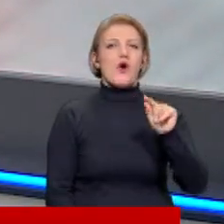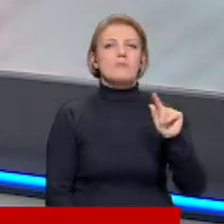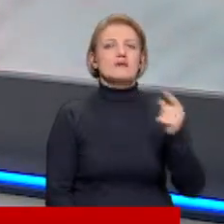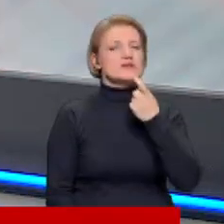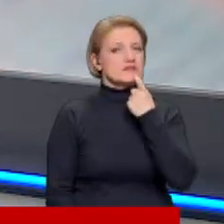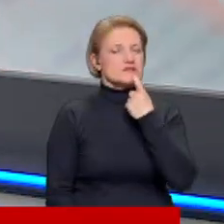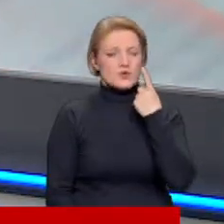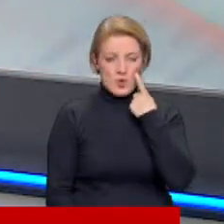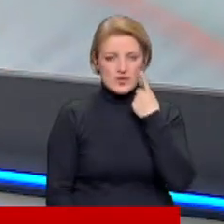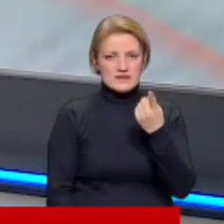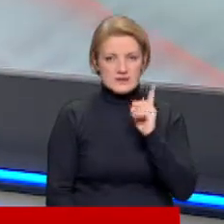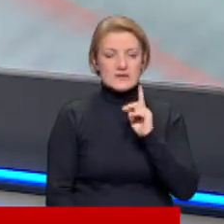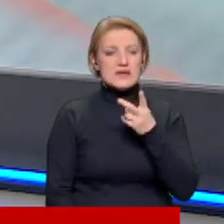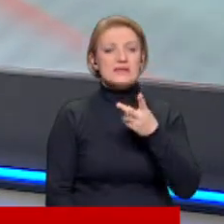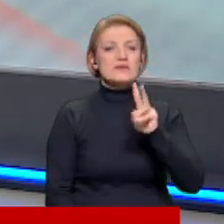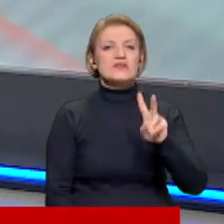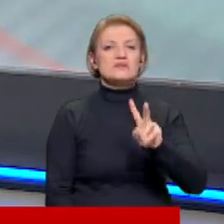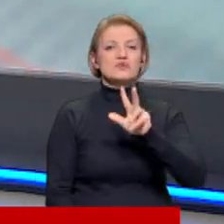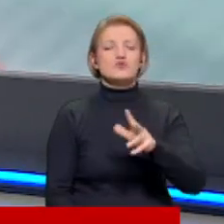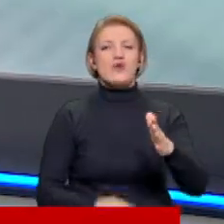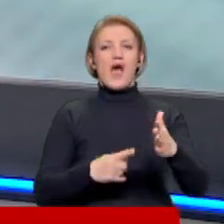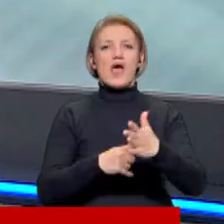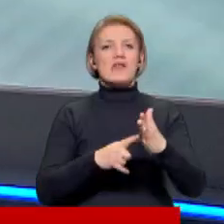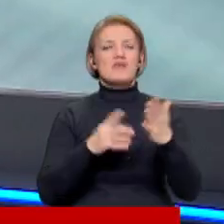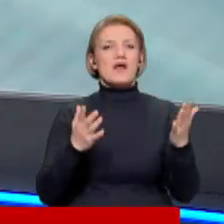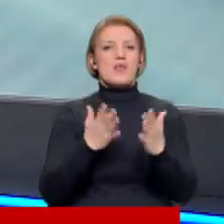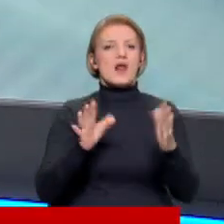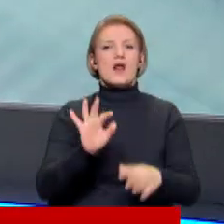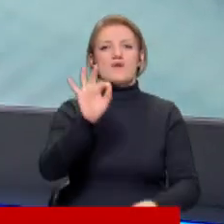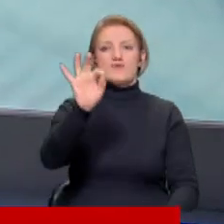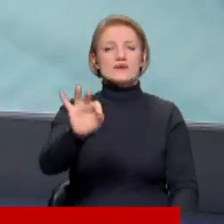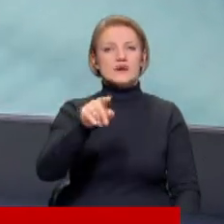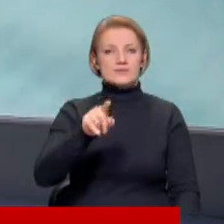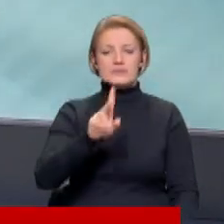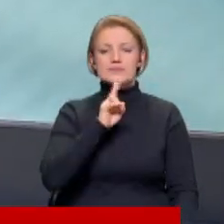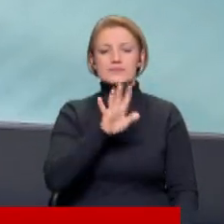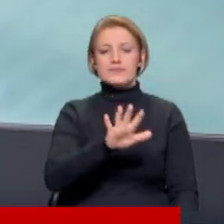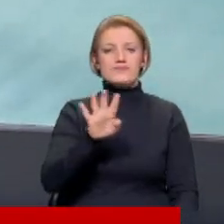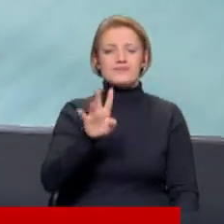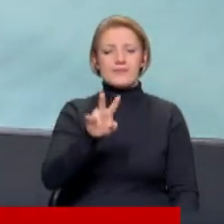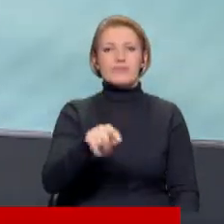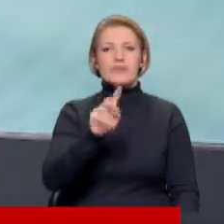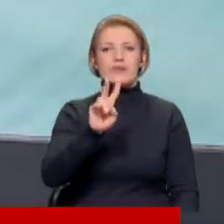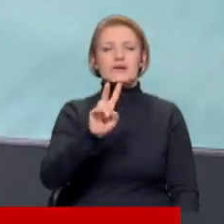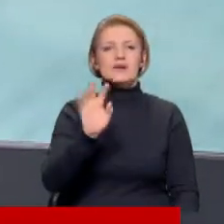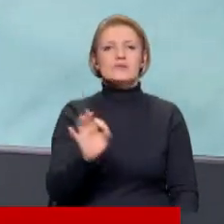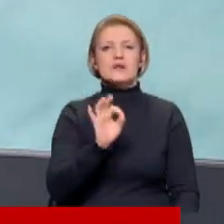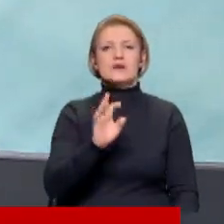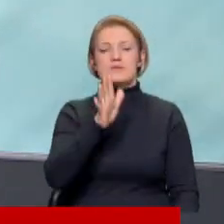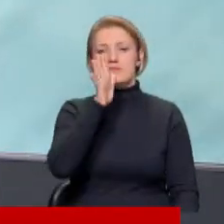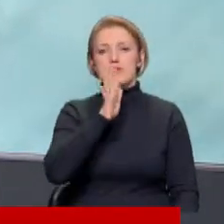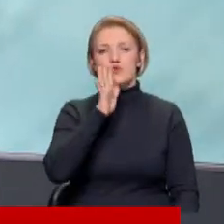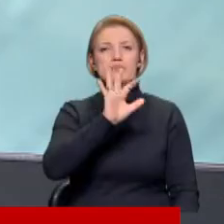göreceksiniz 2023 yılındaki hedeflerimiz nerelere varacak topu 254.2 milyar dolar değil de